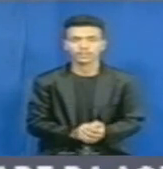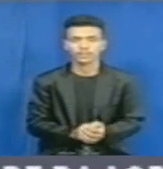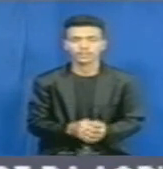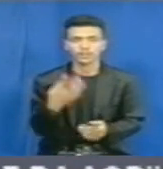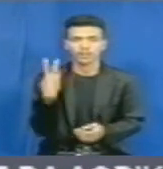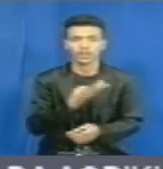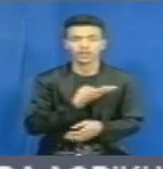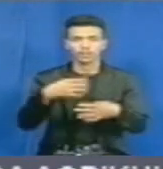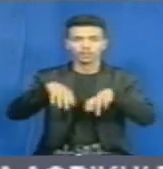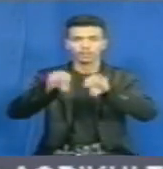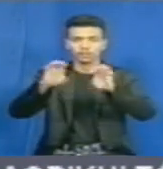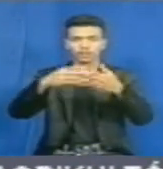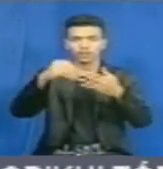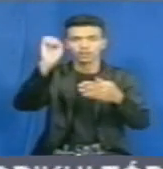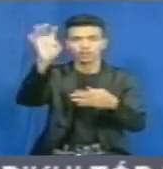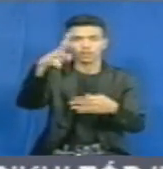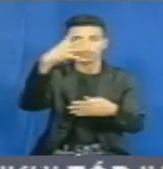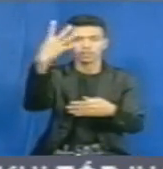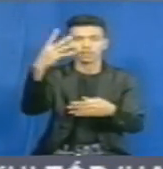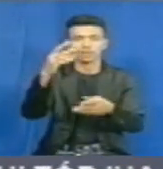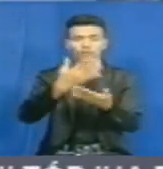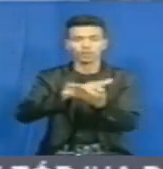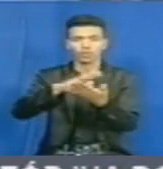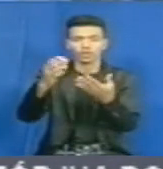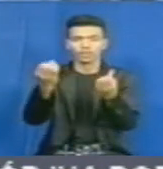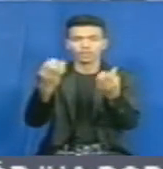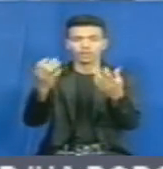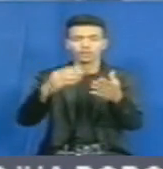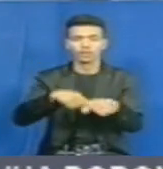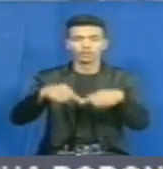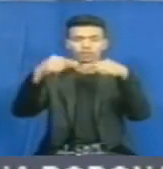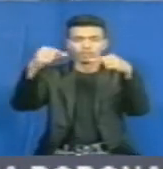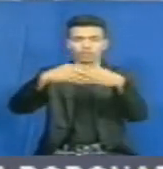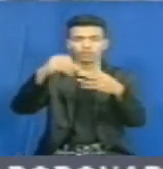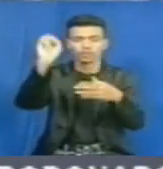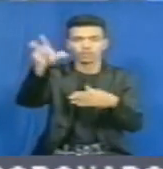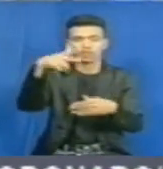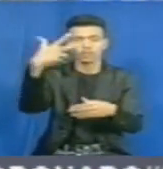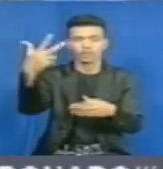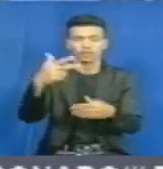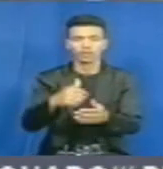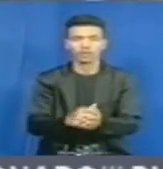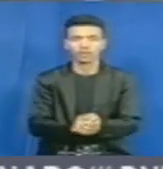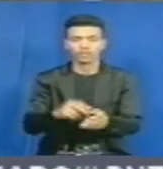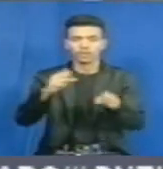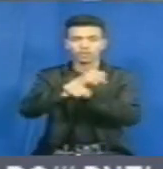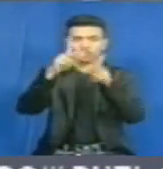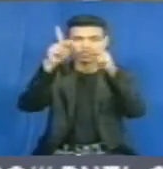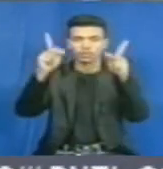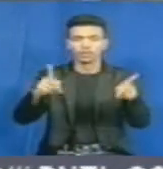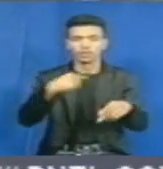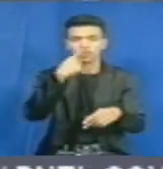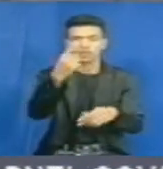fan 14 o ni remo la bara kan 14.75. Loza nain zon ter furak Terezinha Maria Martins confirma